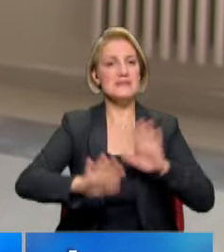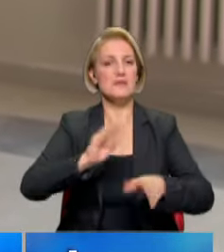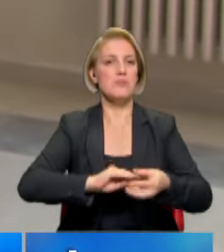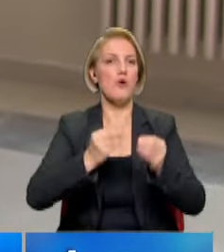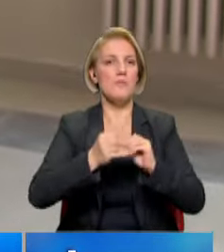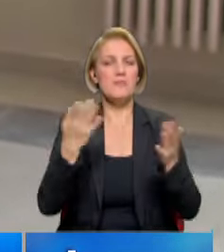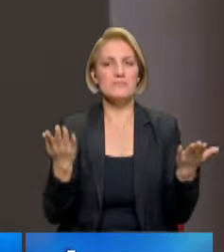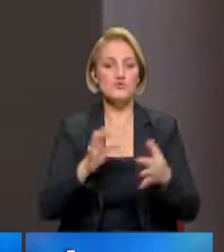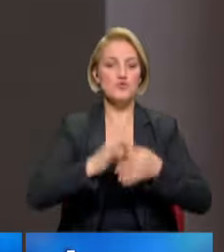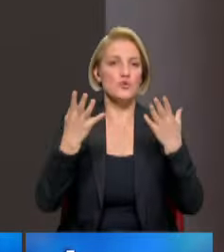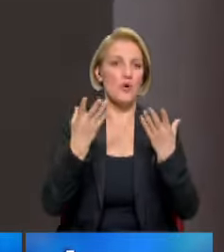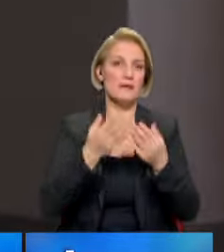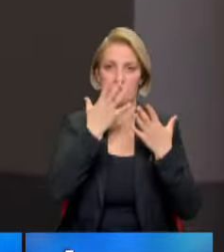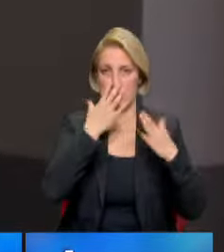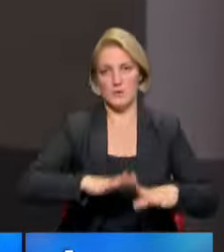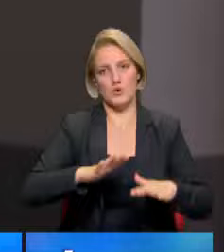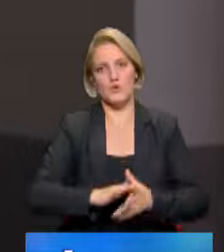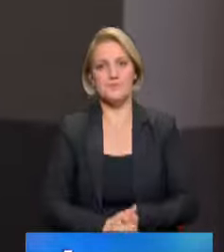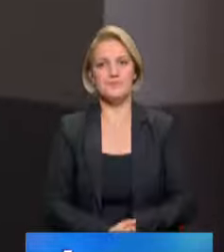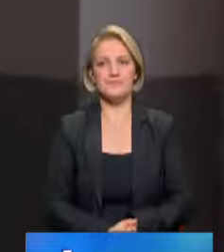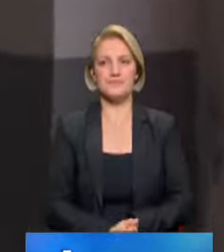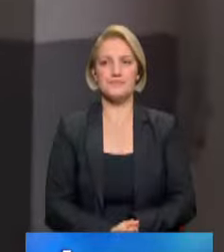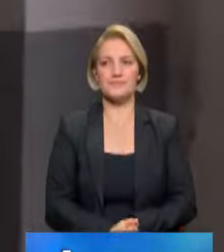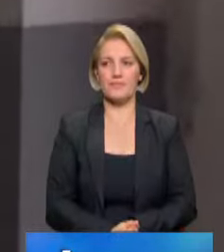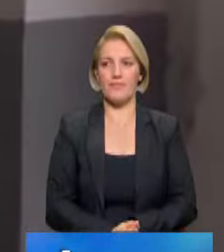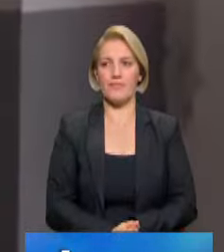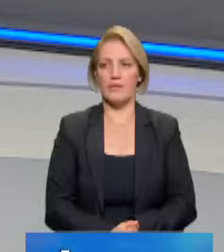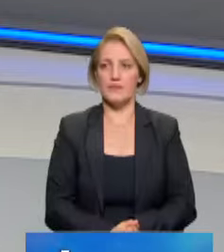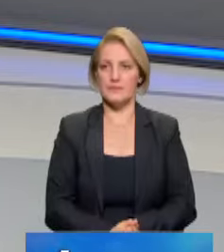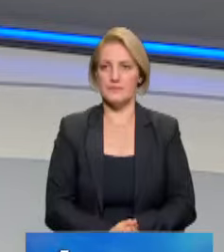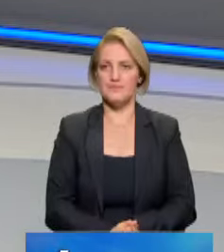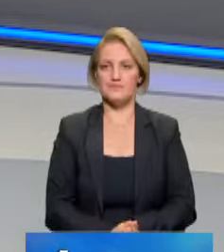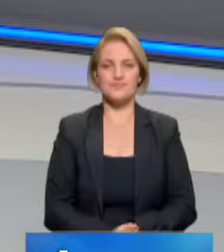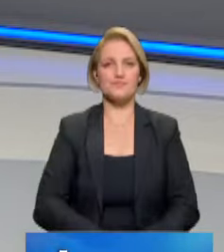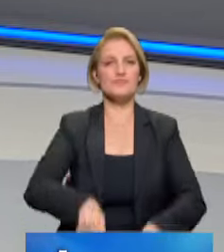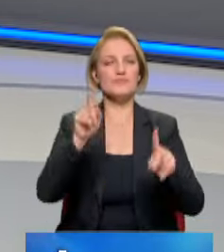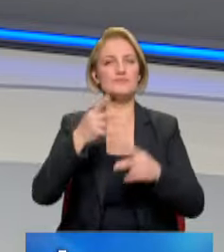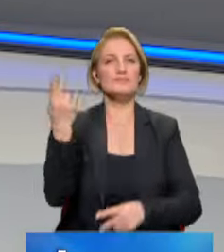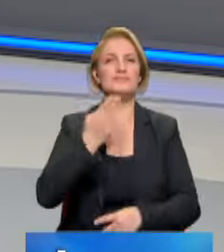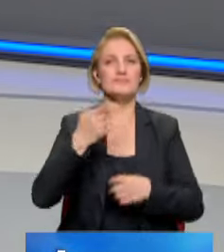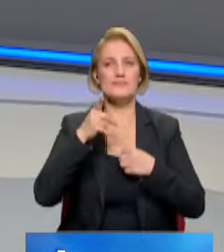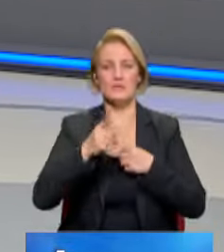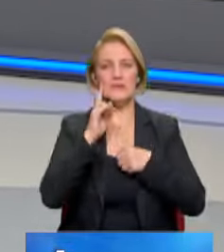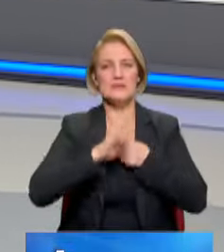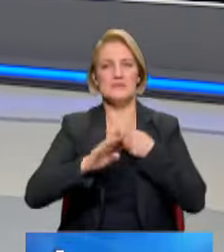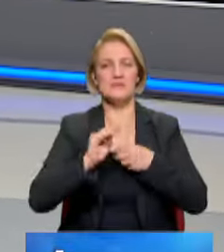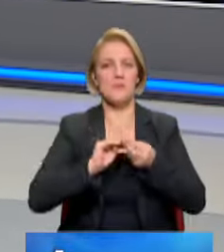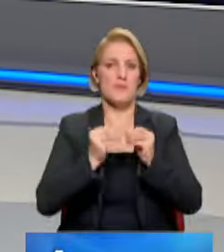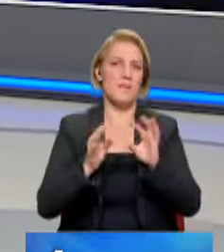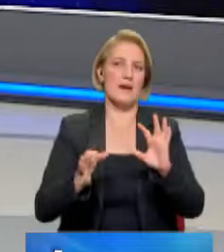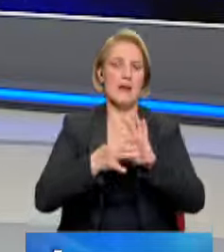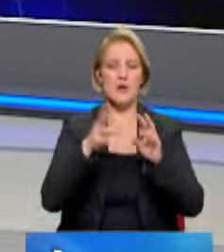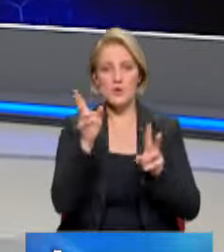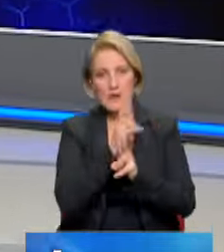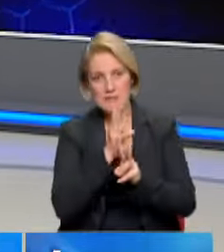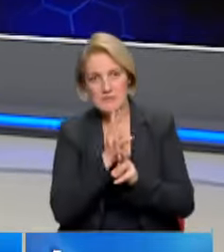temizlik sorununun artık çözülmesini bekliyor. Günün karikatürü de tam da bu hijyen sorunuyla ilgili. Güler